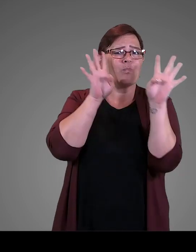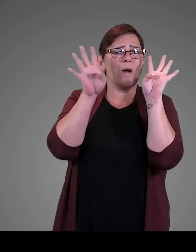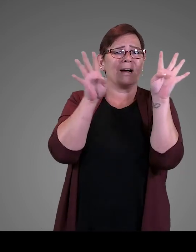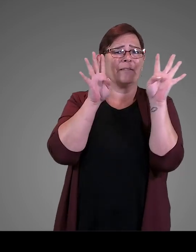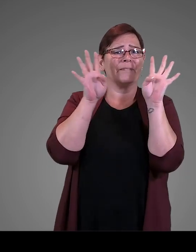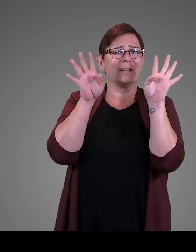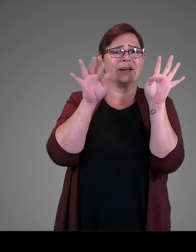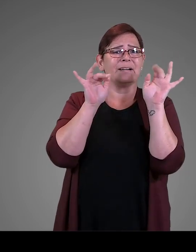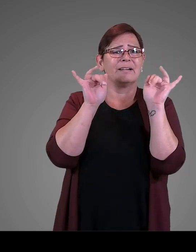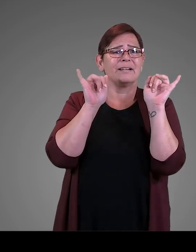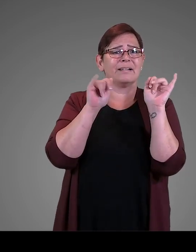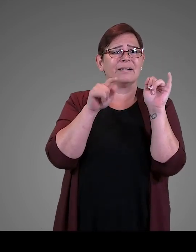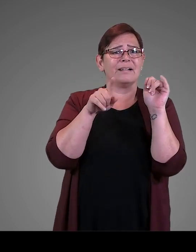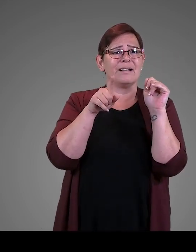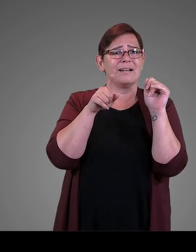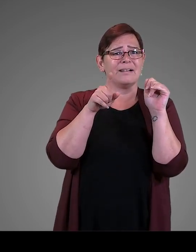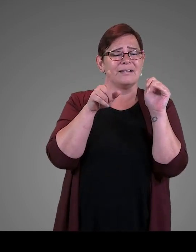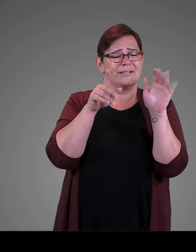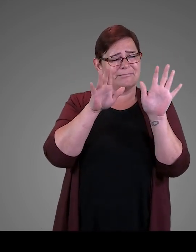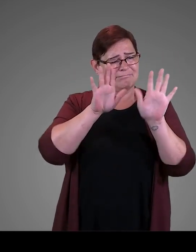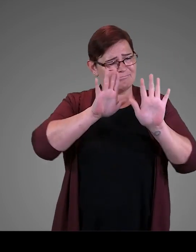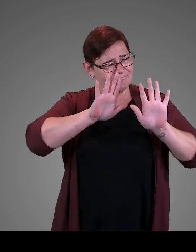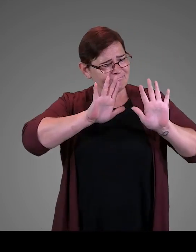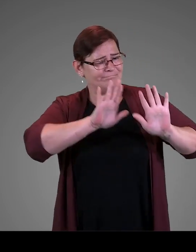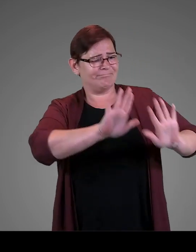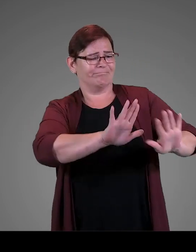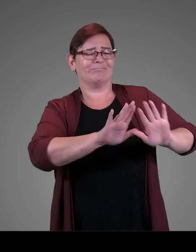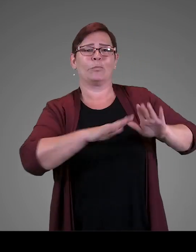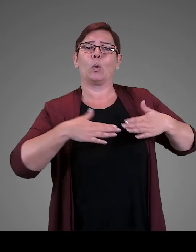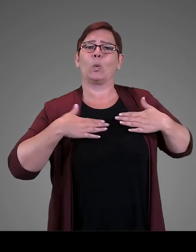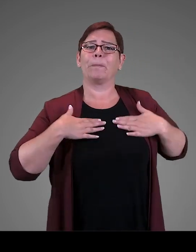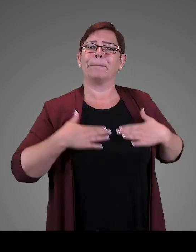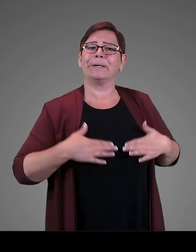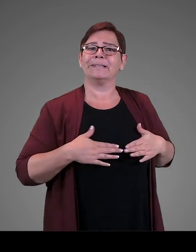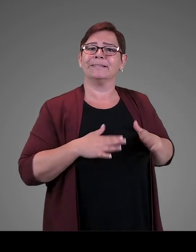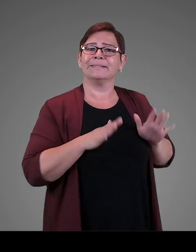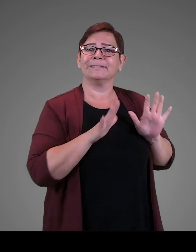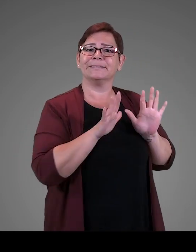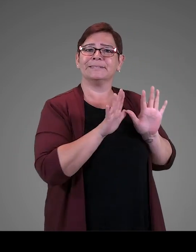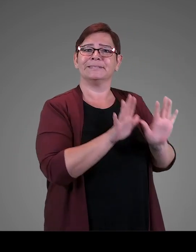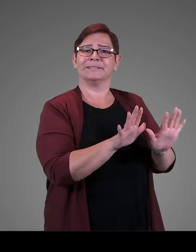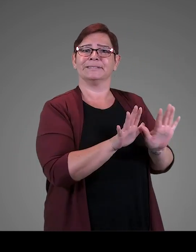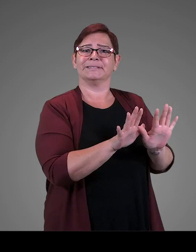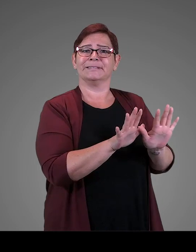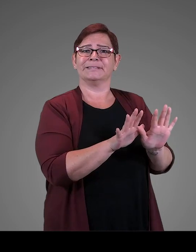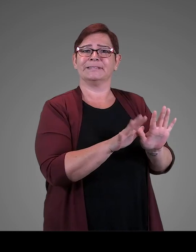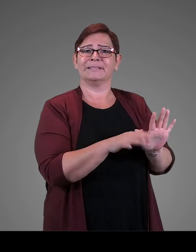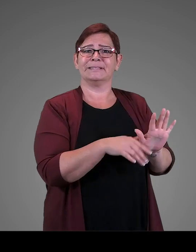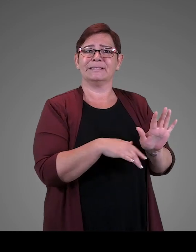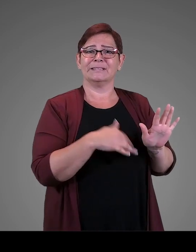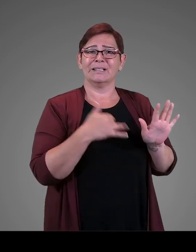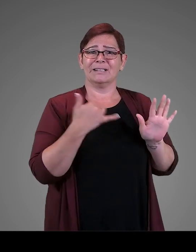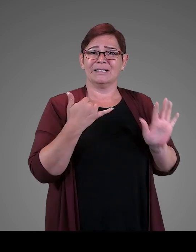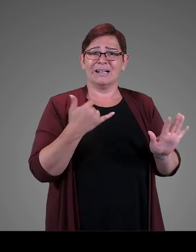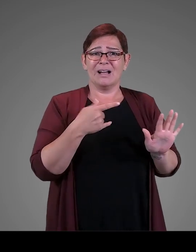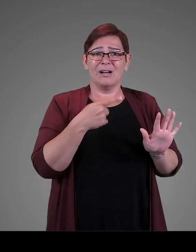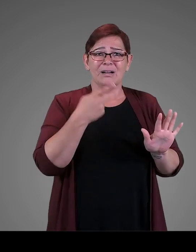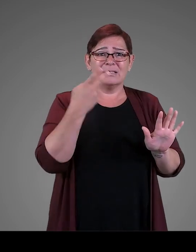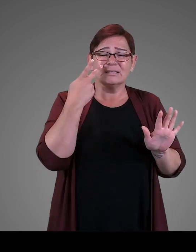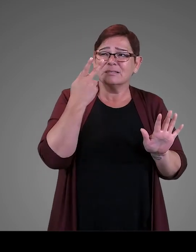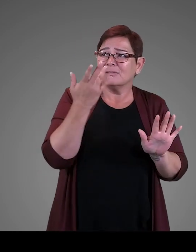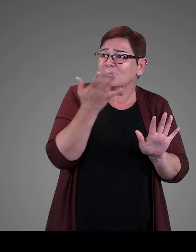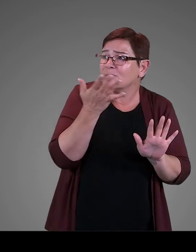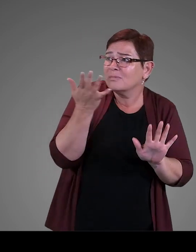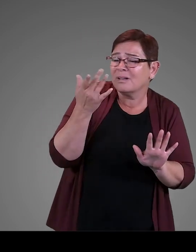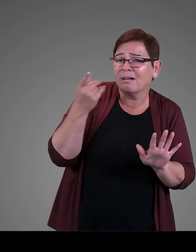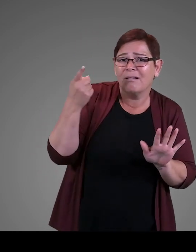Expérimental, que ce soit même tentatif, etc., que la créativité s'exerce d'une façon humaine. Mais quand on